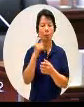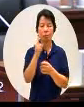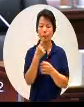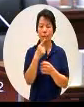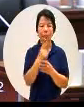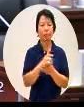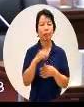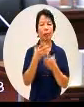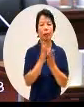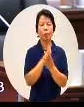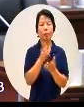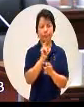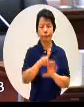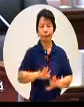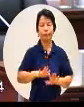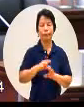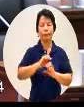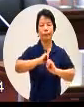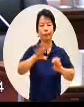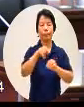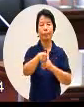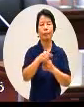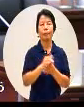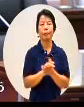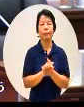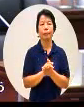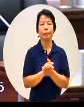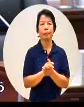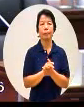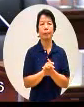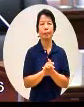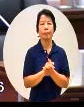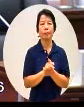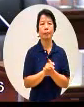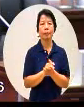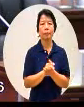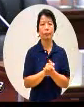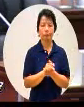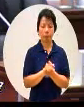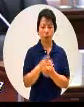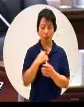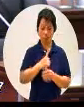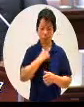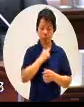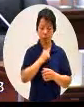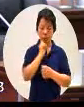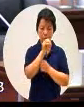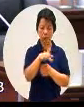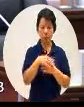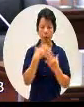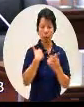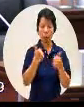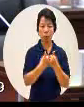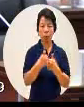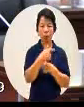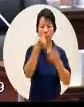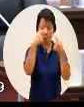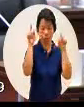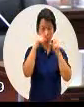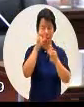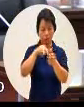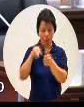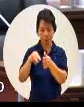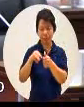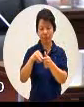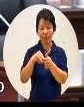也講給大家聽下一頁我真的跟各位講我是議會大學訓練出來